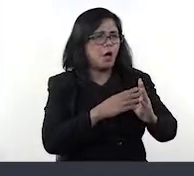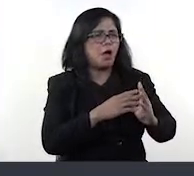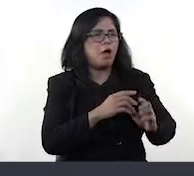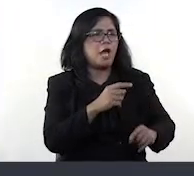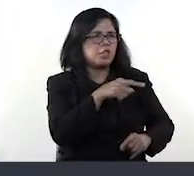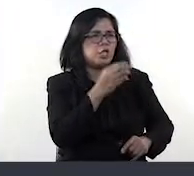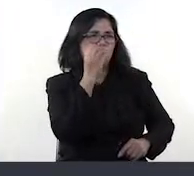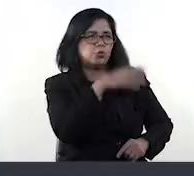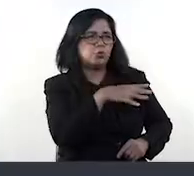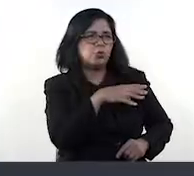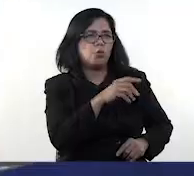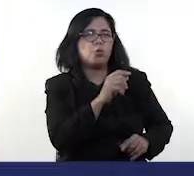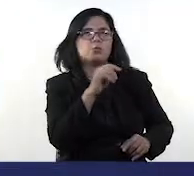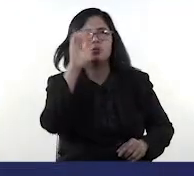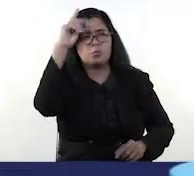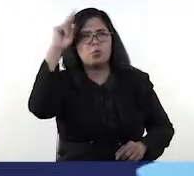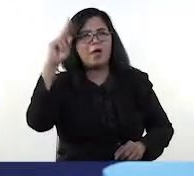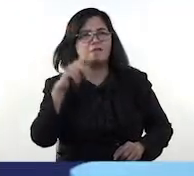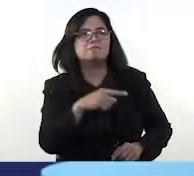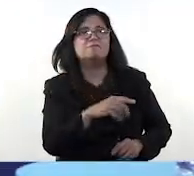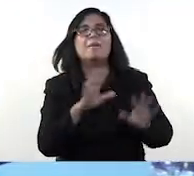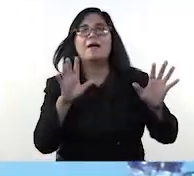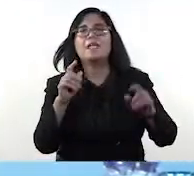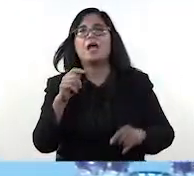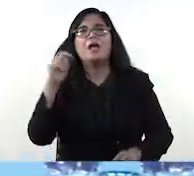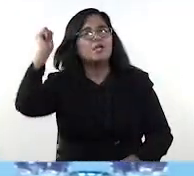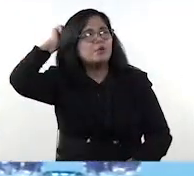lama Tuhan makanya banyak ibu-ibu begitu